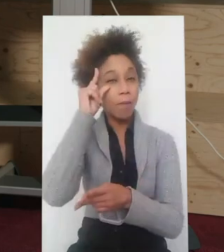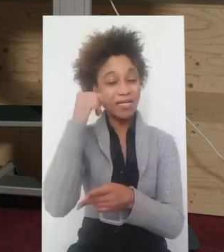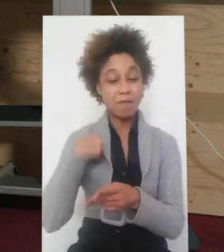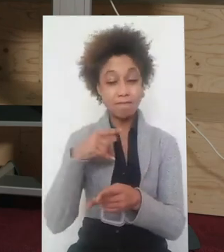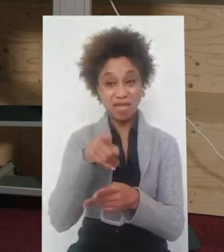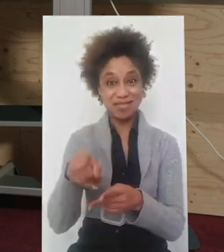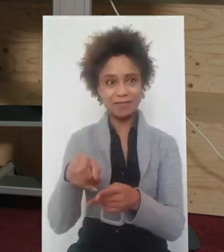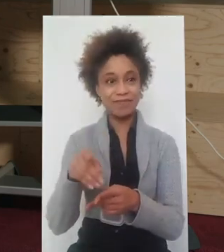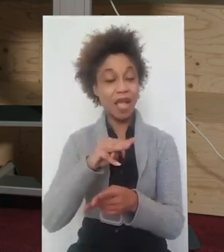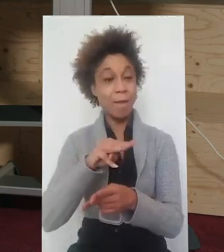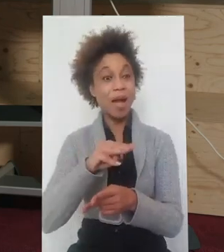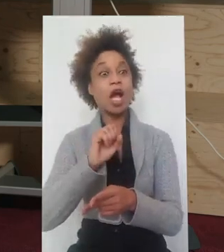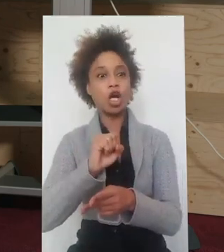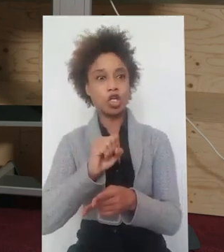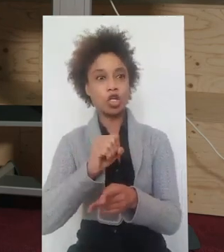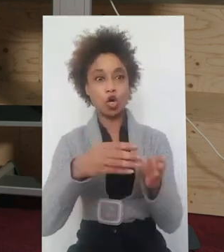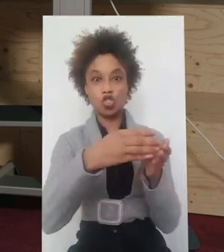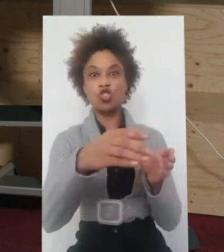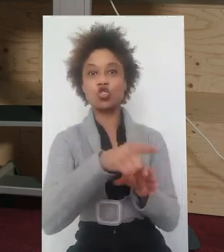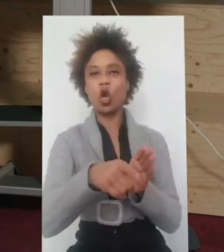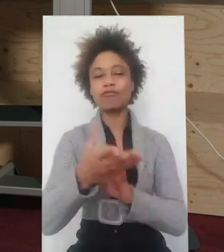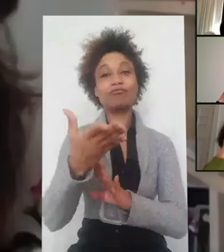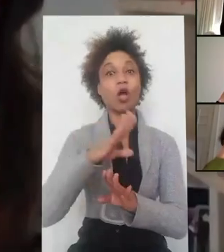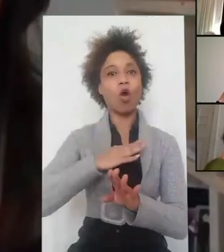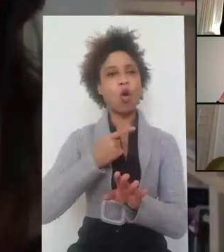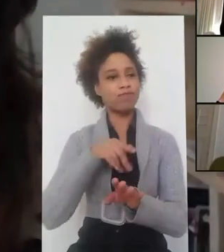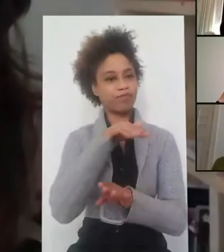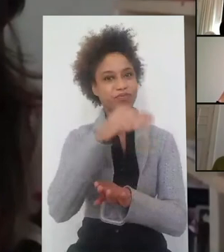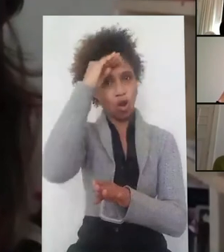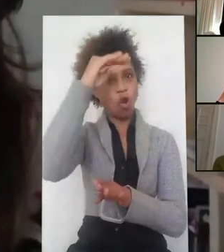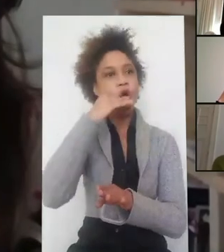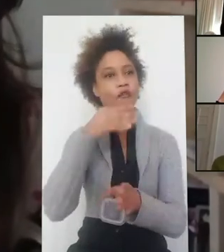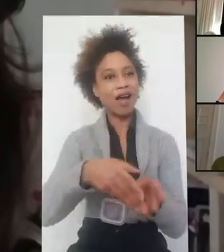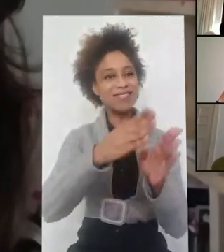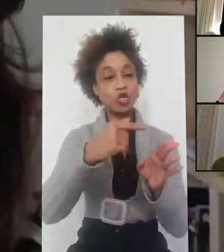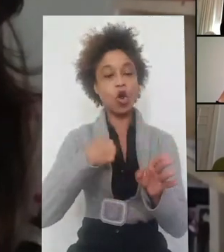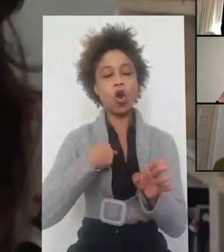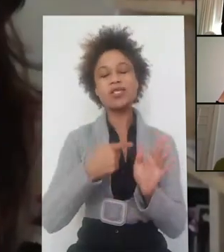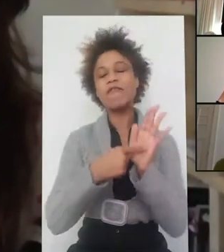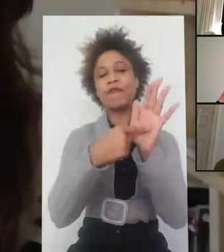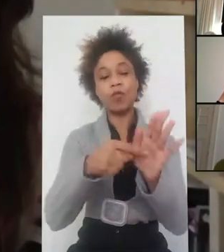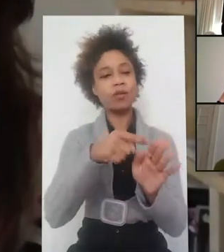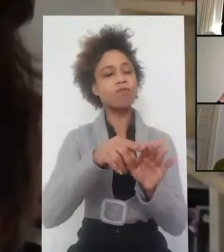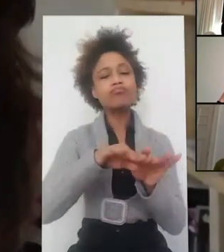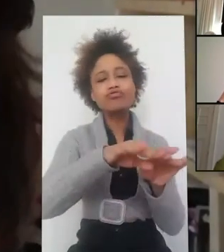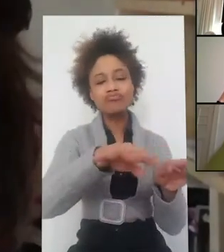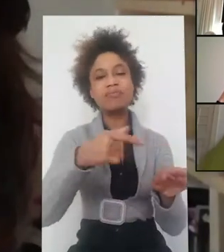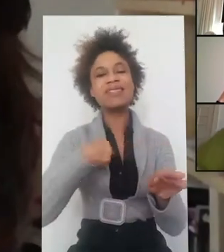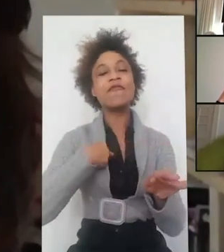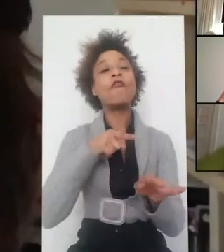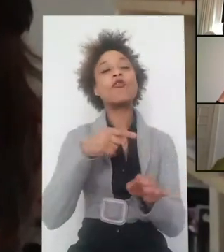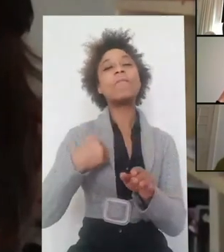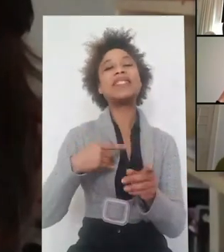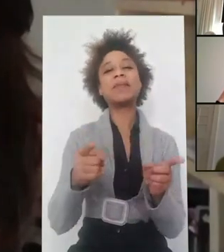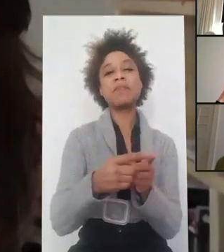leren? Toch ook wel echt van de reacties van mensen achteraf en navraag van hoe is het, hoe heb je het ervaren? Is het allemaal goed gegaan?